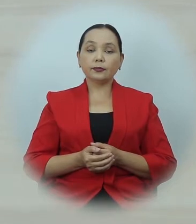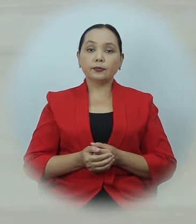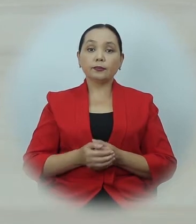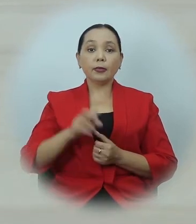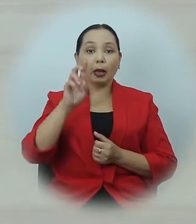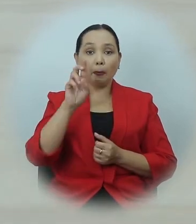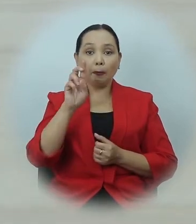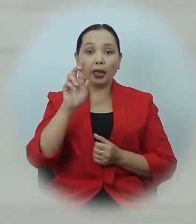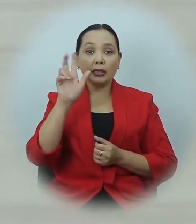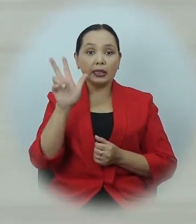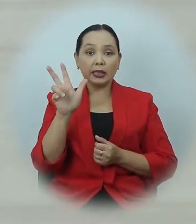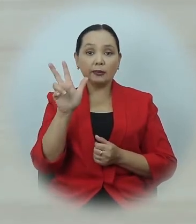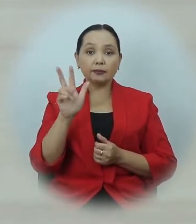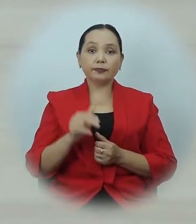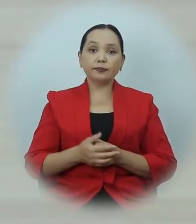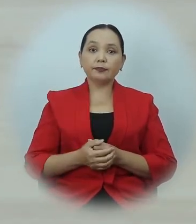Б3.